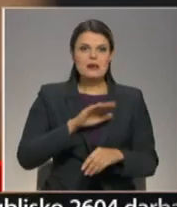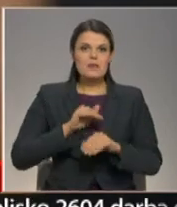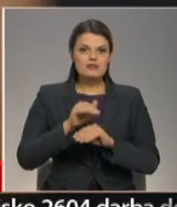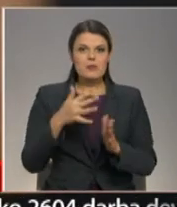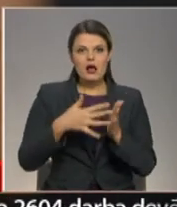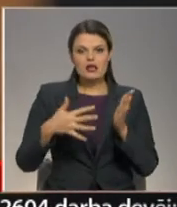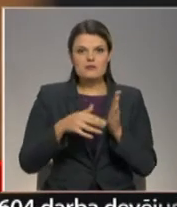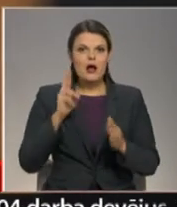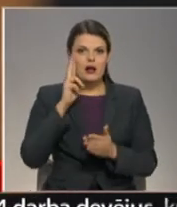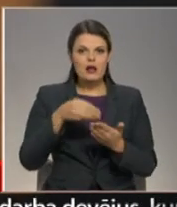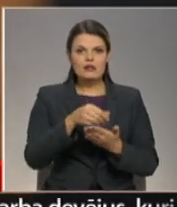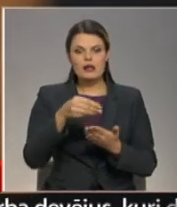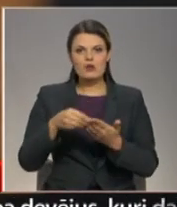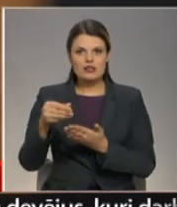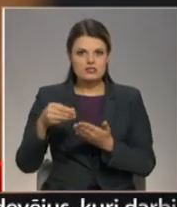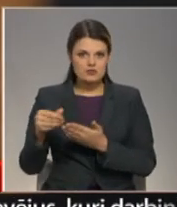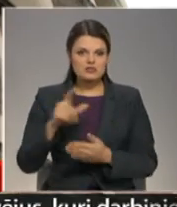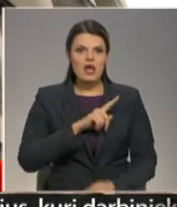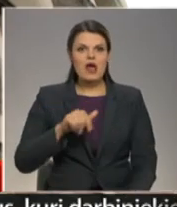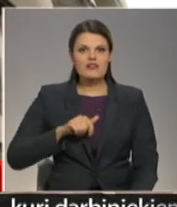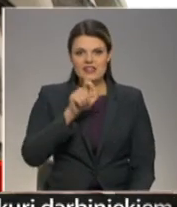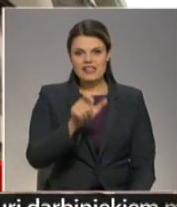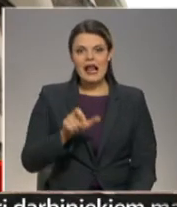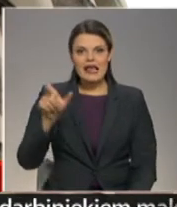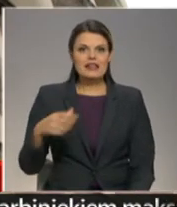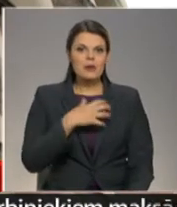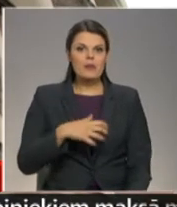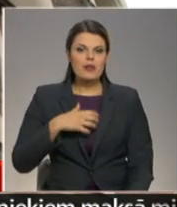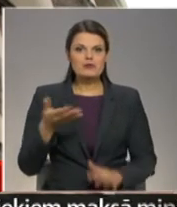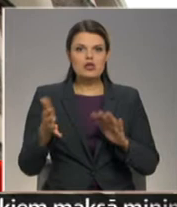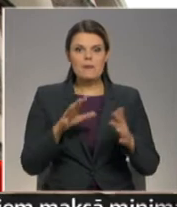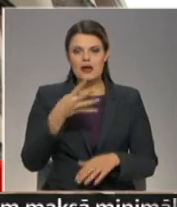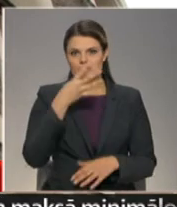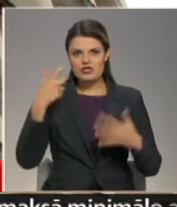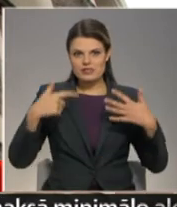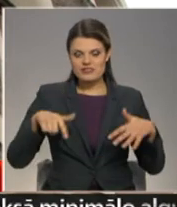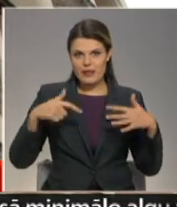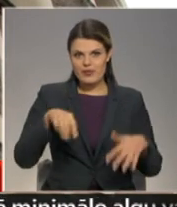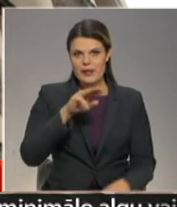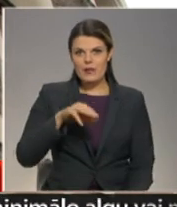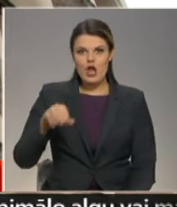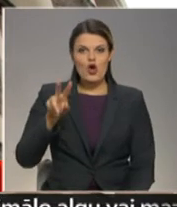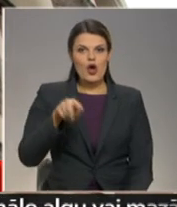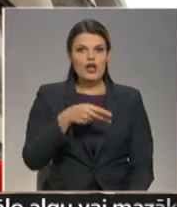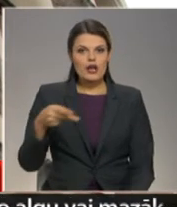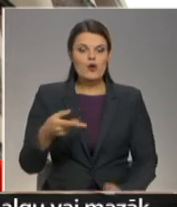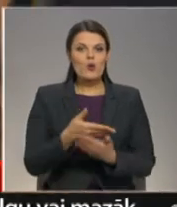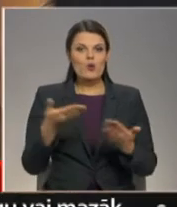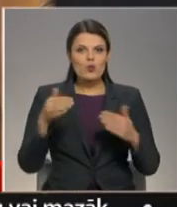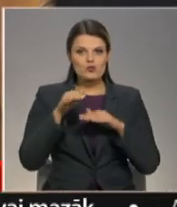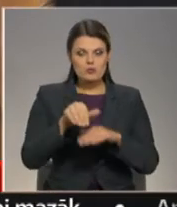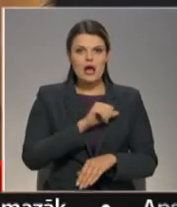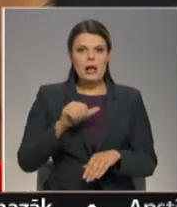aprēķiniem garantēto atlīdzību izmaksai Latvijas klientiem nepieciešami apmēram 470 miljonu eiro, kurus pati banka